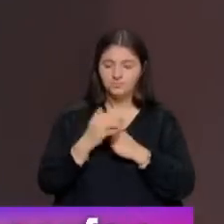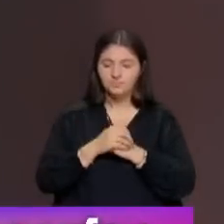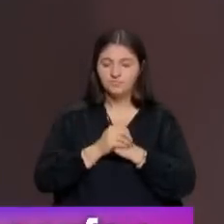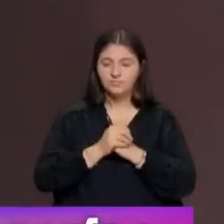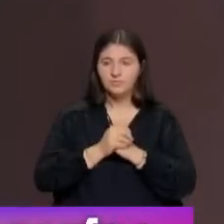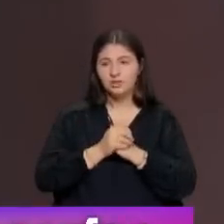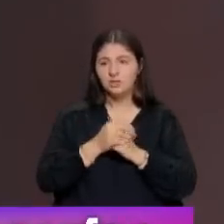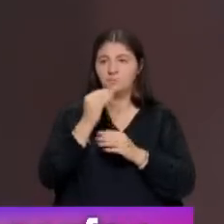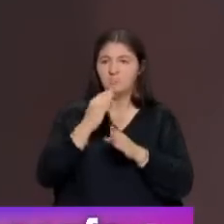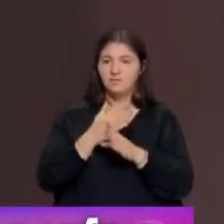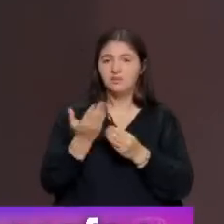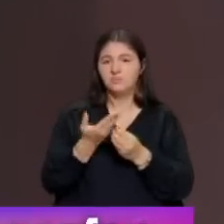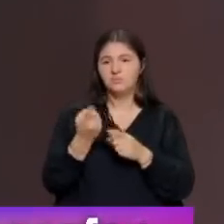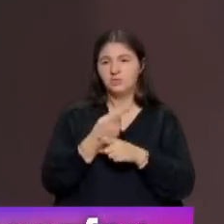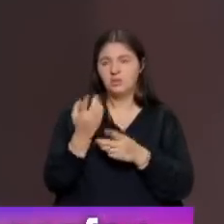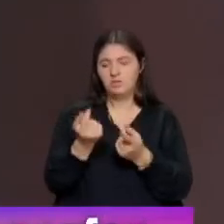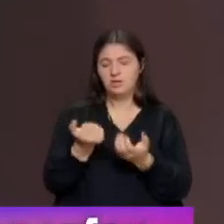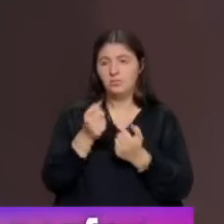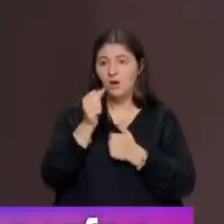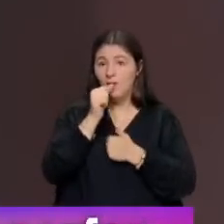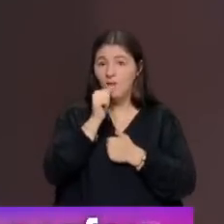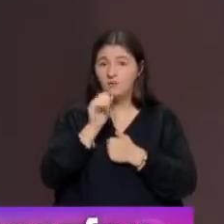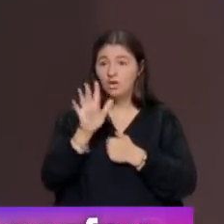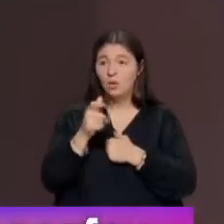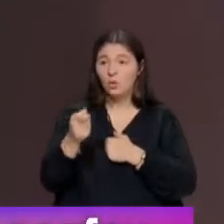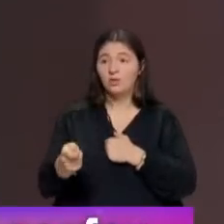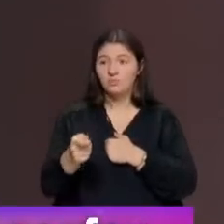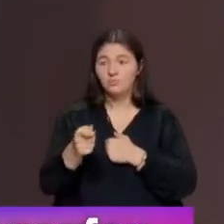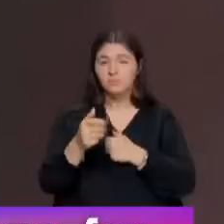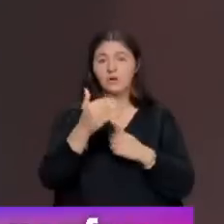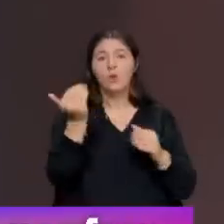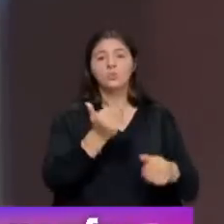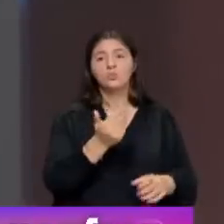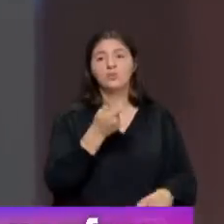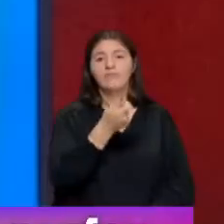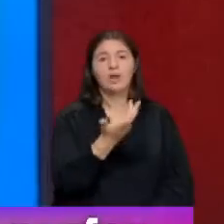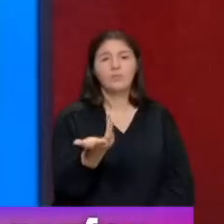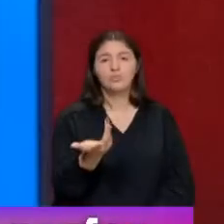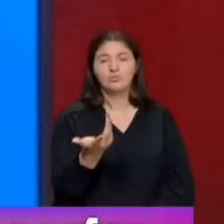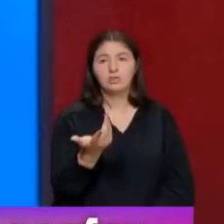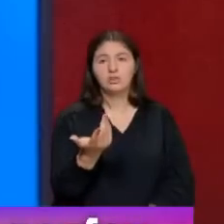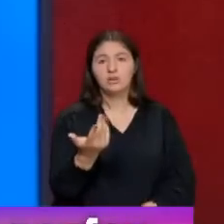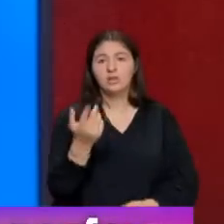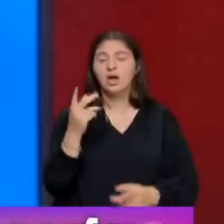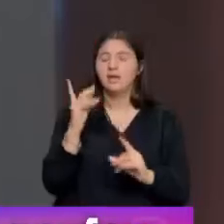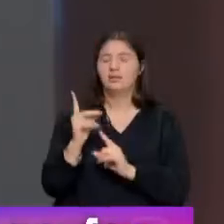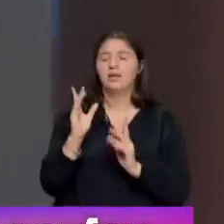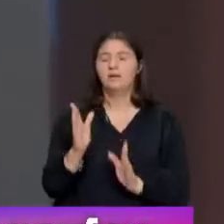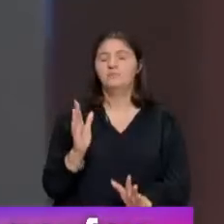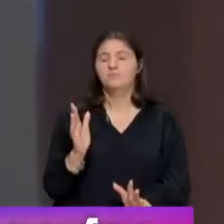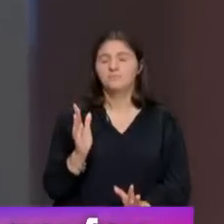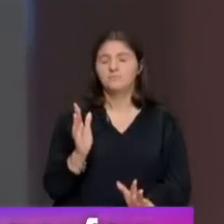işte meyve sebze vesaire falan 650 lira ödedim aşağısını zaten hani veremiyorsun ya İlker